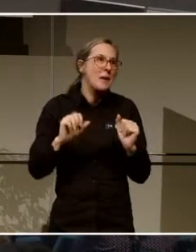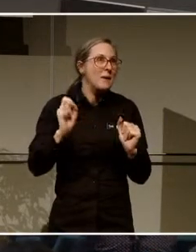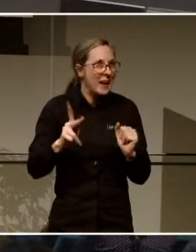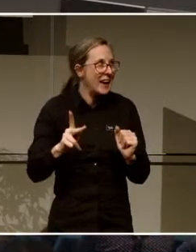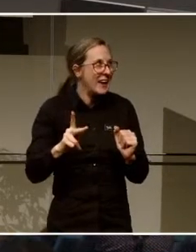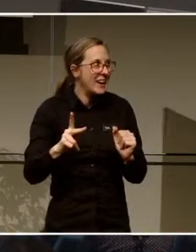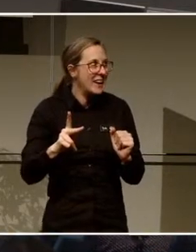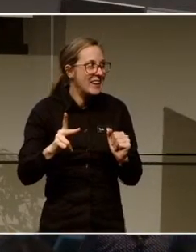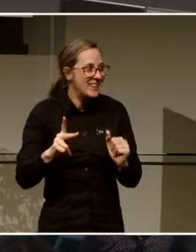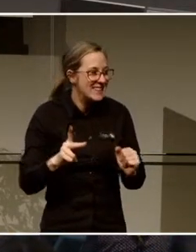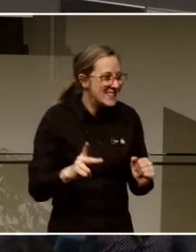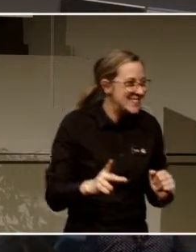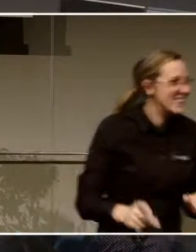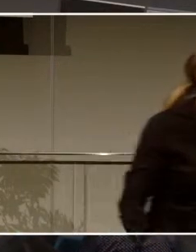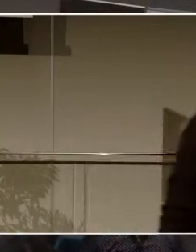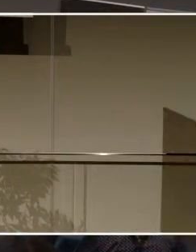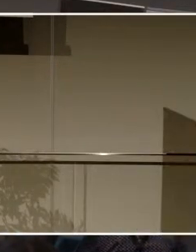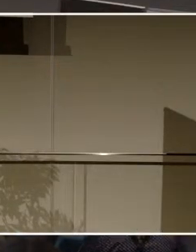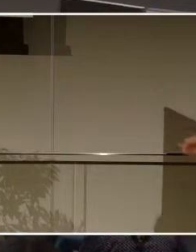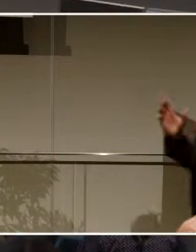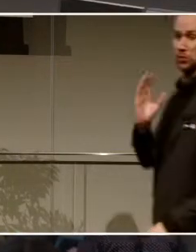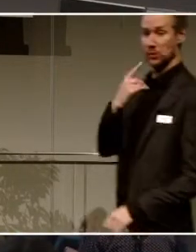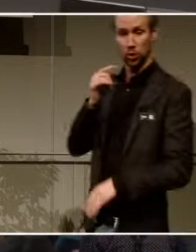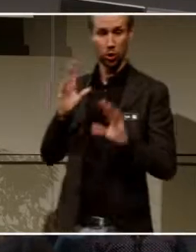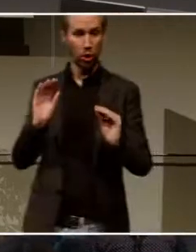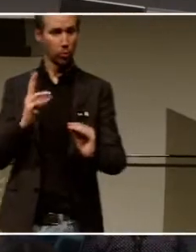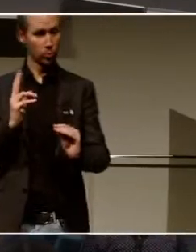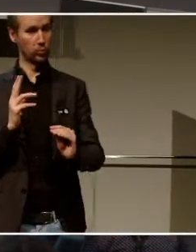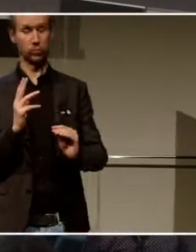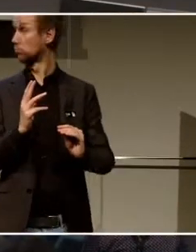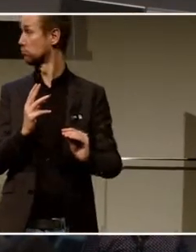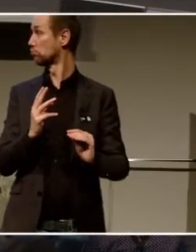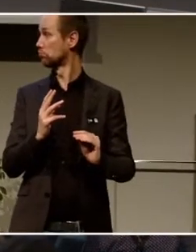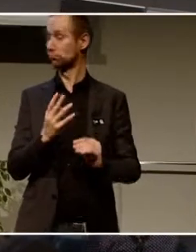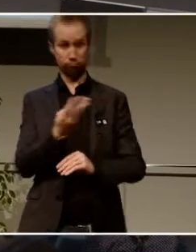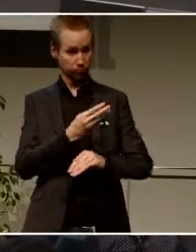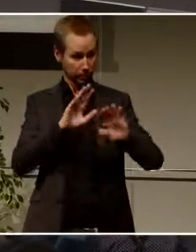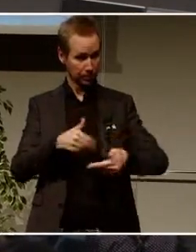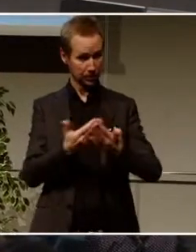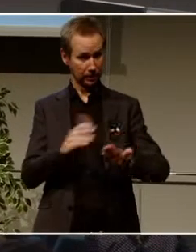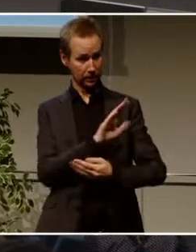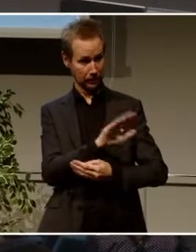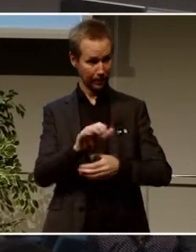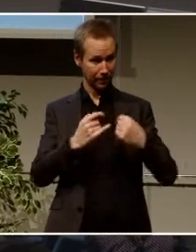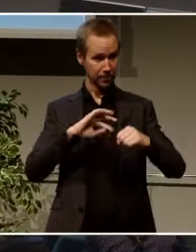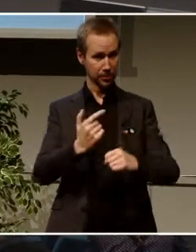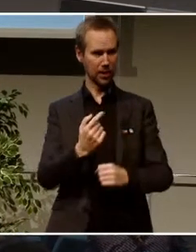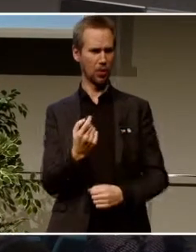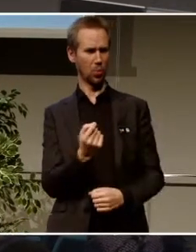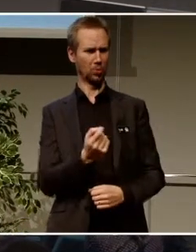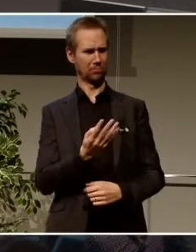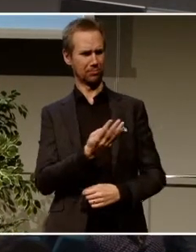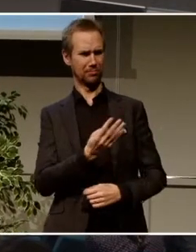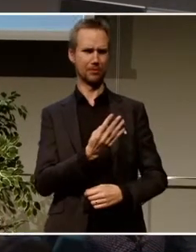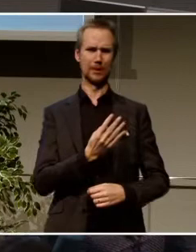nu har vi ju hört er presentera era respektive verksamheter. Är det så någon av er håller på att spricka nu